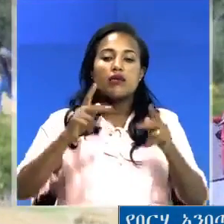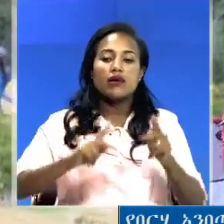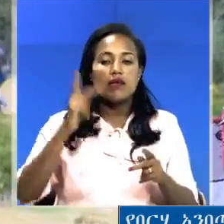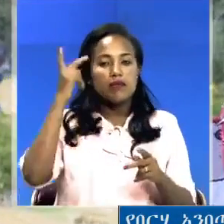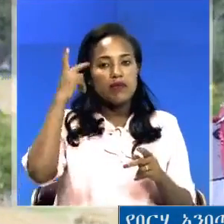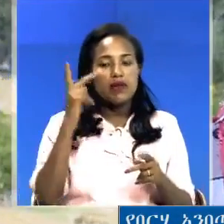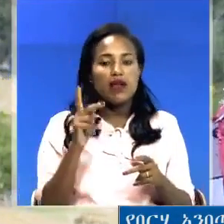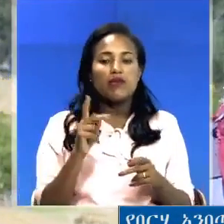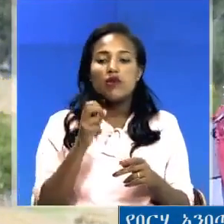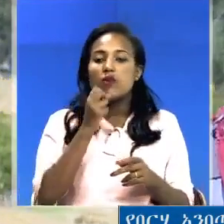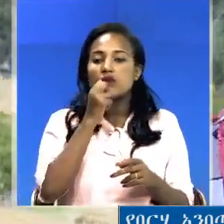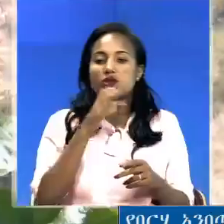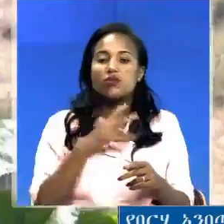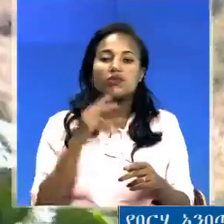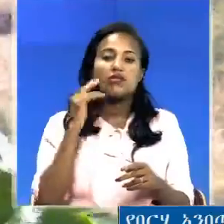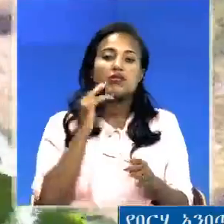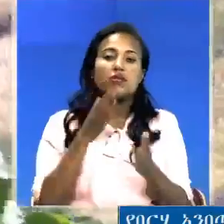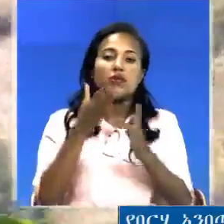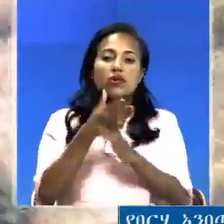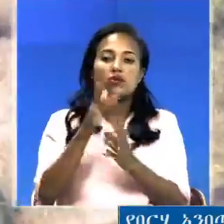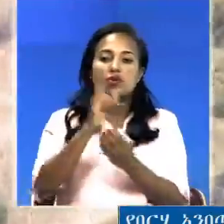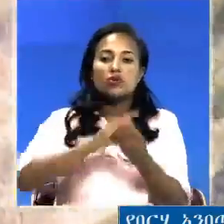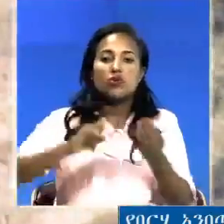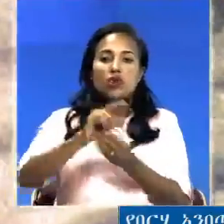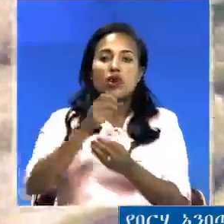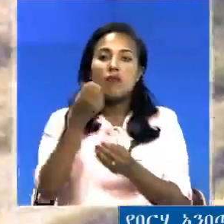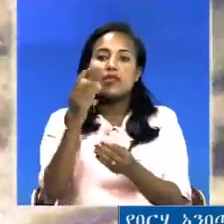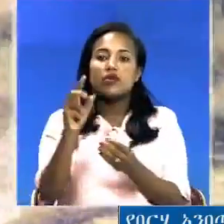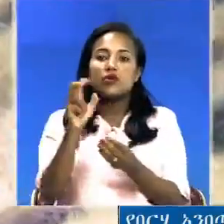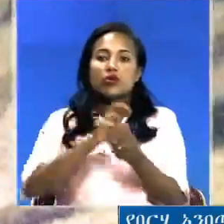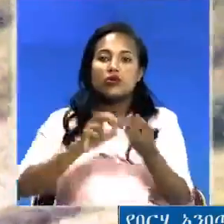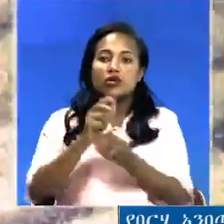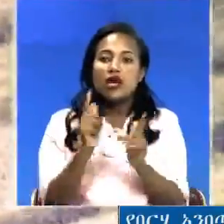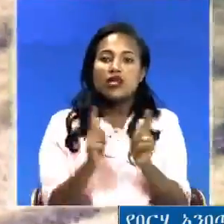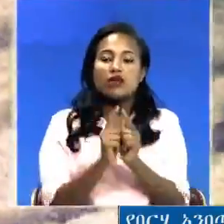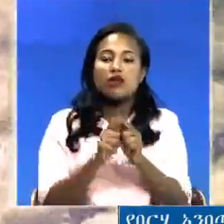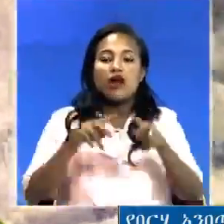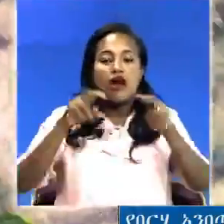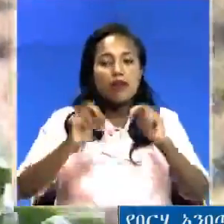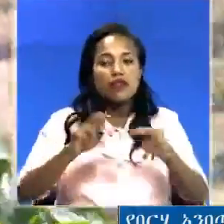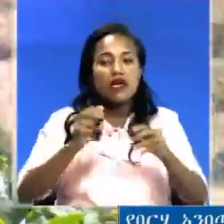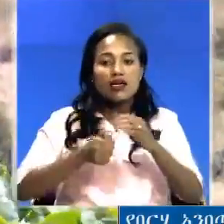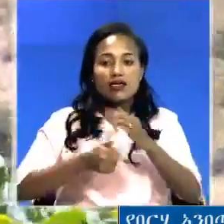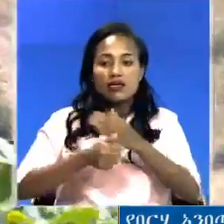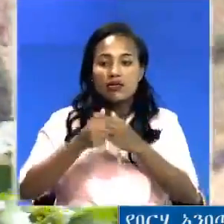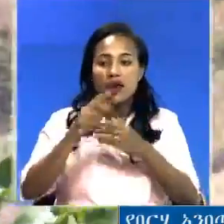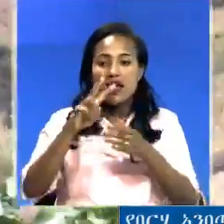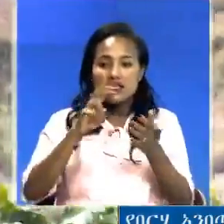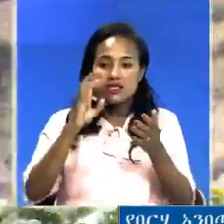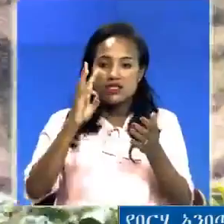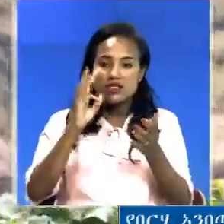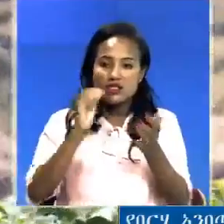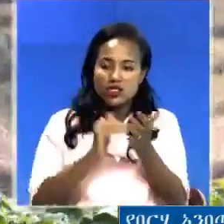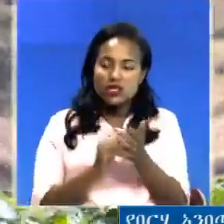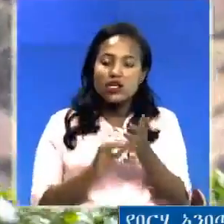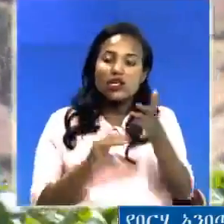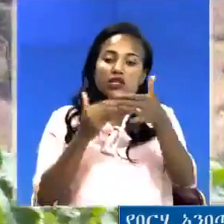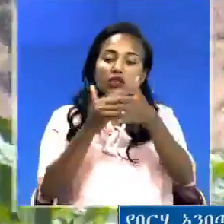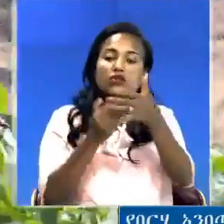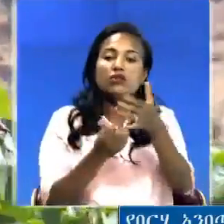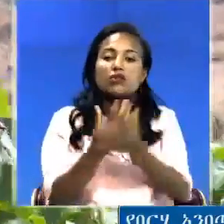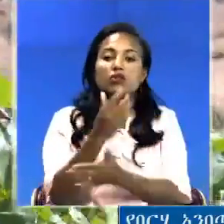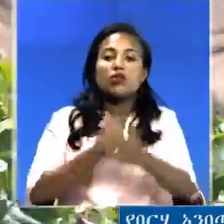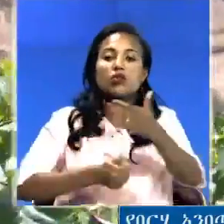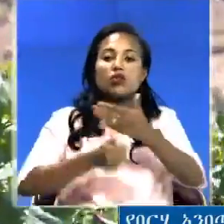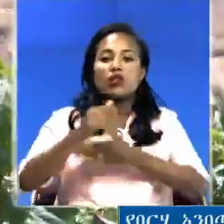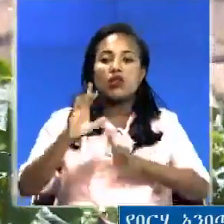መሰረት ኃይሌ በበኩላቸው በዞኑ በ12 ወረዳዎች ያጋጠመውን የብርሃን በጣ ክስተት በ26000 ሄክታር የደረሱ ሰብሎች ላይ ጉዳት አስከትሏል።